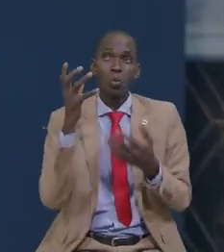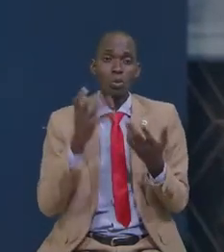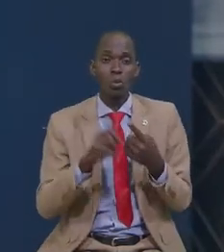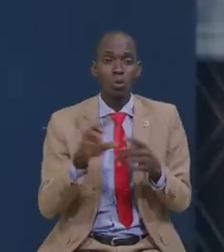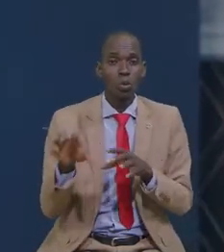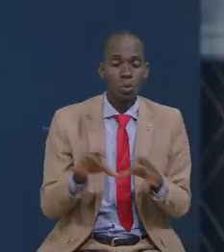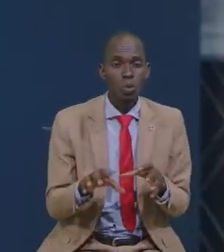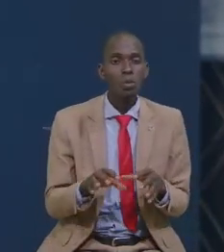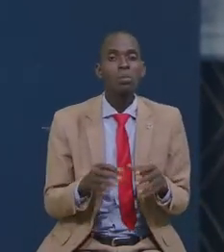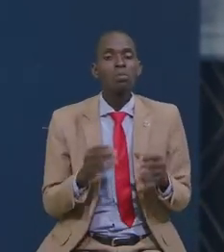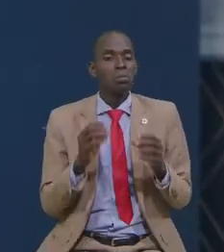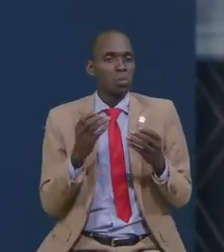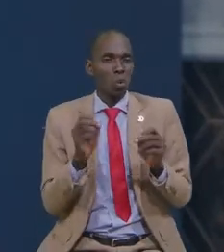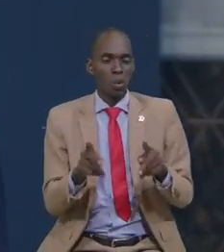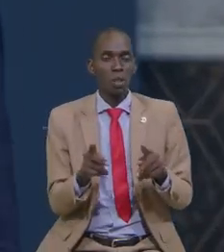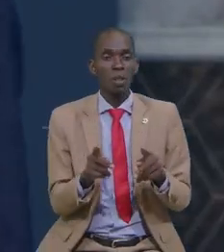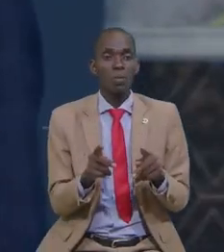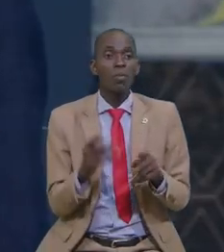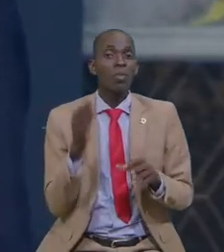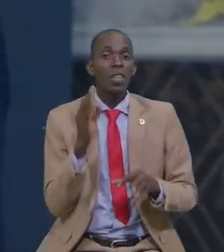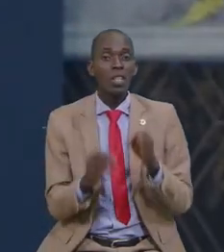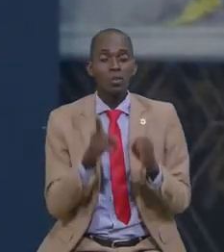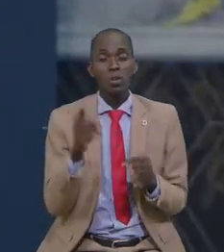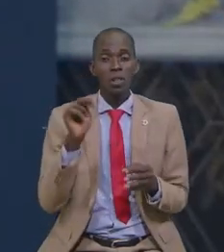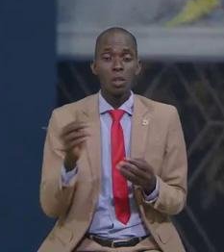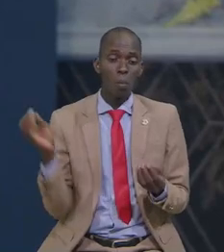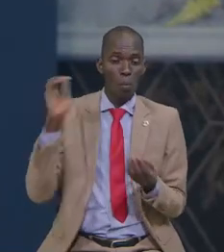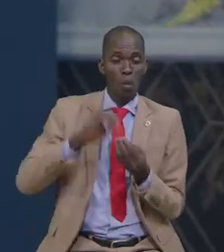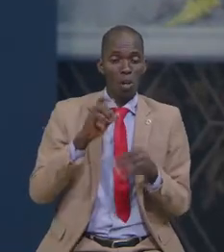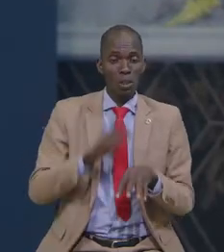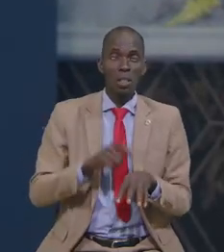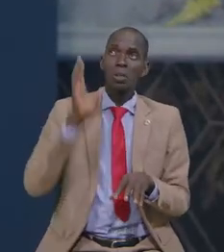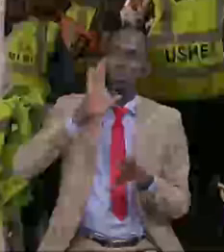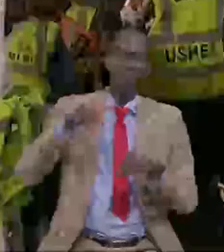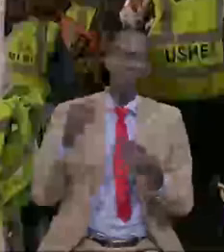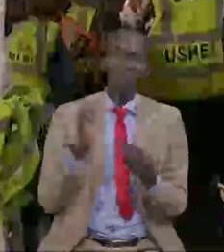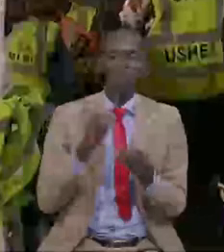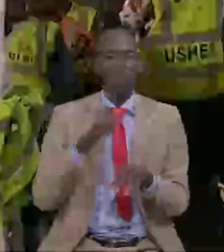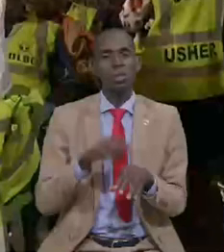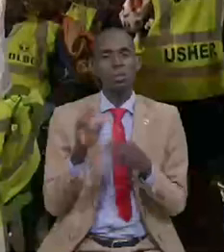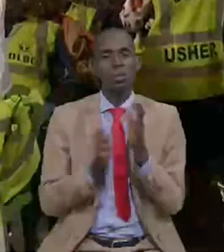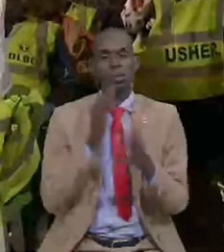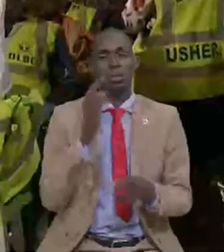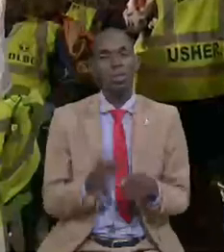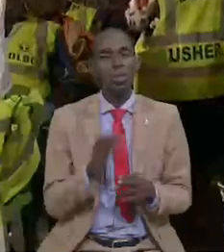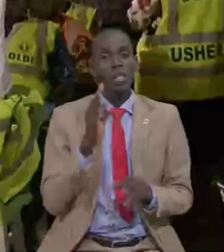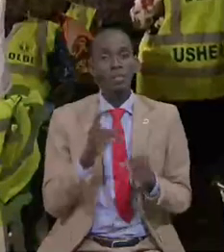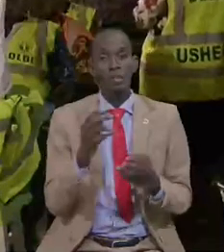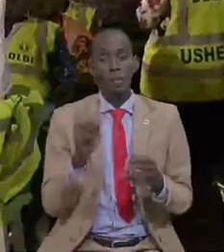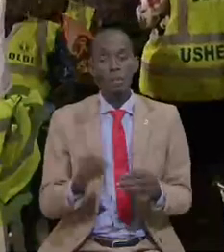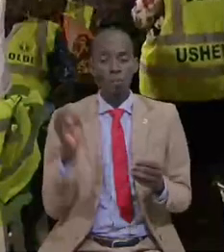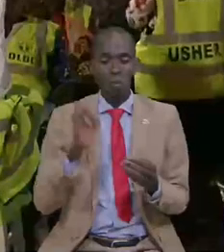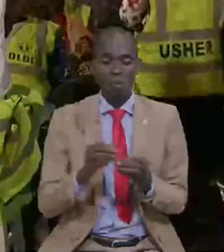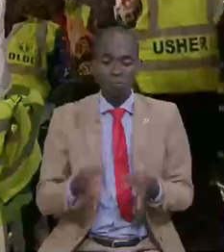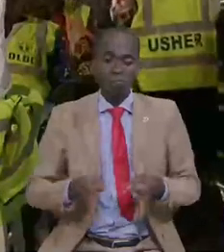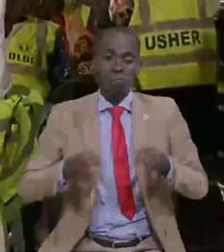ce à quoi il t'a destiné, et tu ne peux pas faire cela, alors s'il faut une extension de vie,